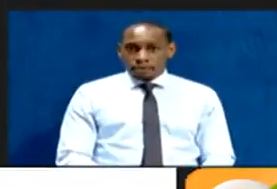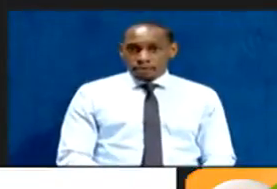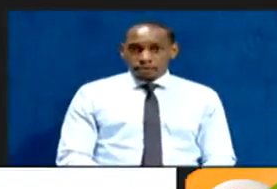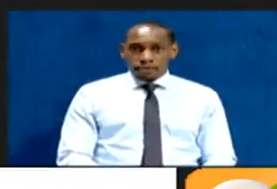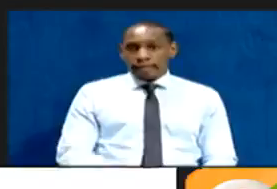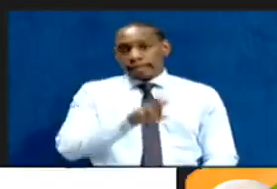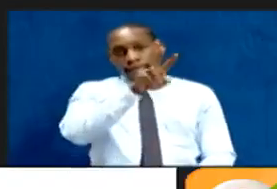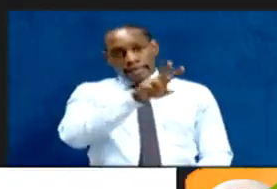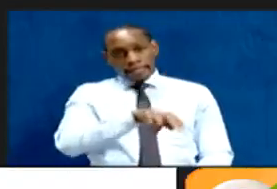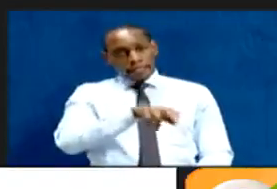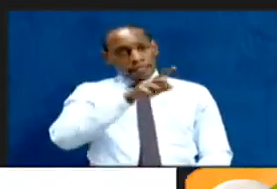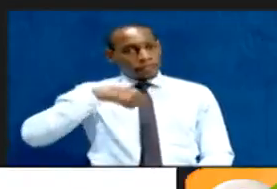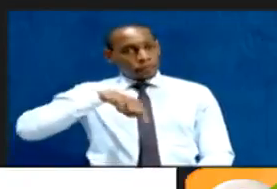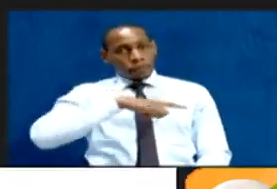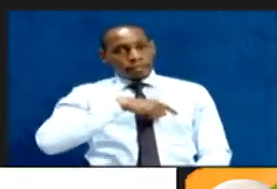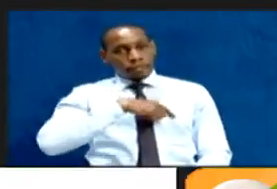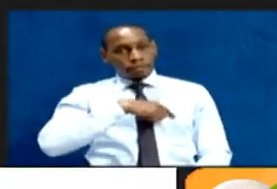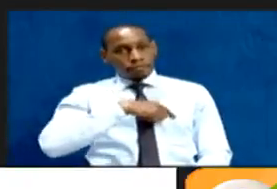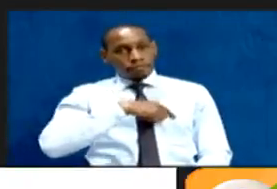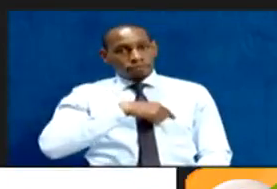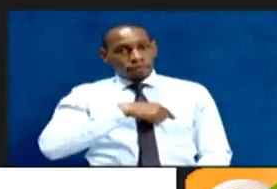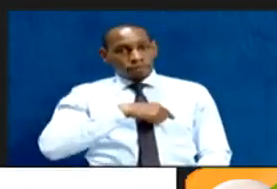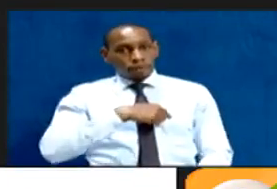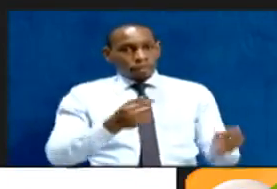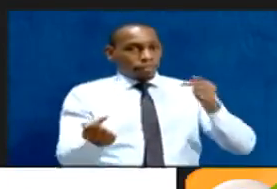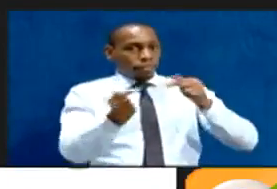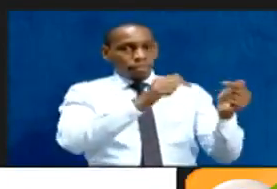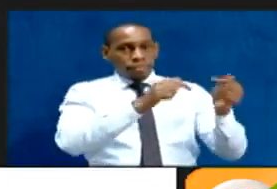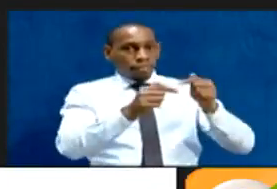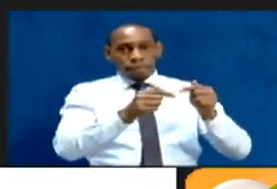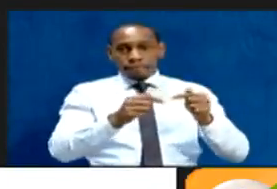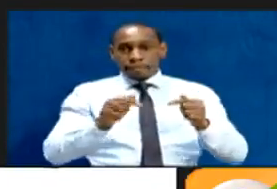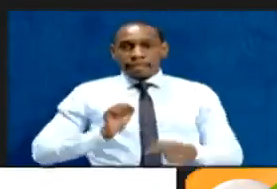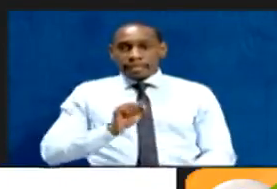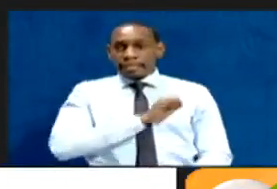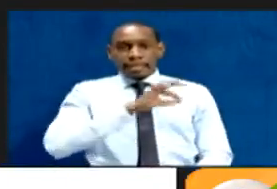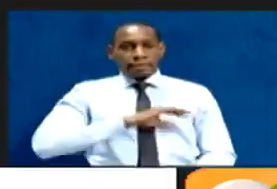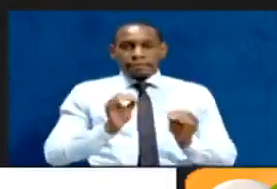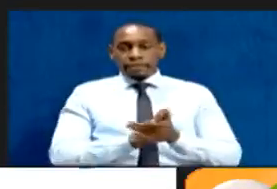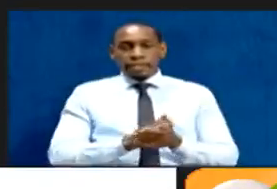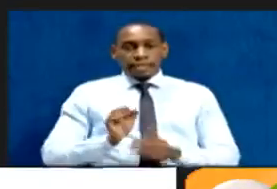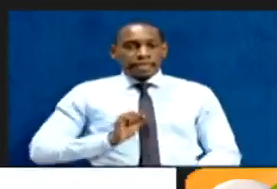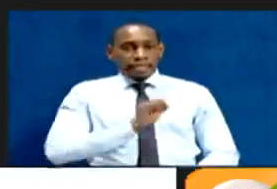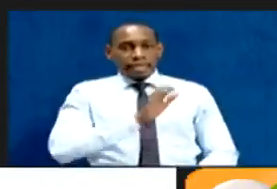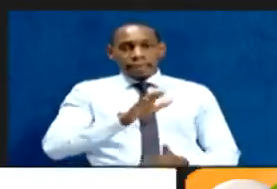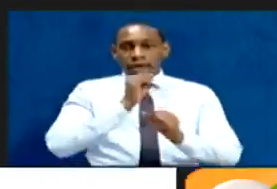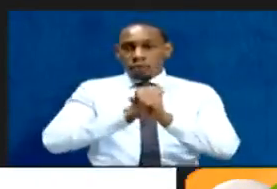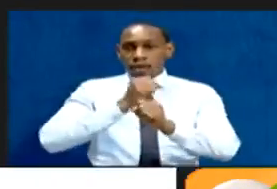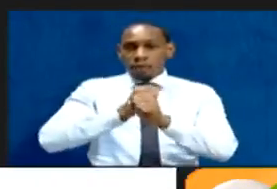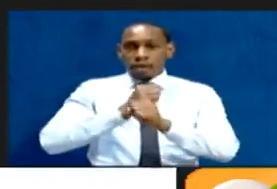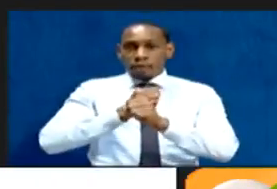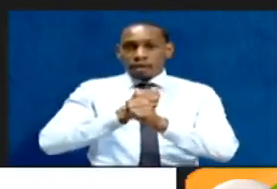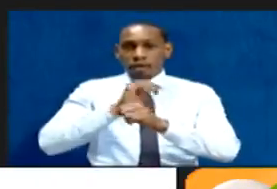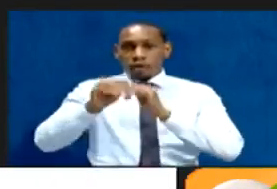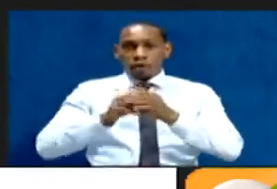The attitude of us arguing is not for the Senate. The Senate is there for you and for all the